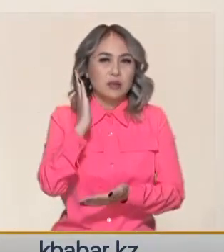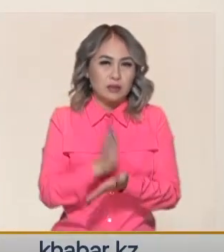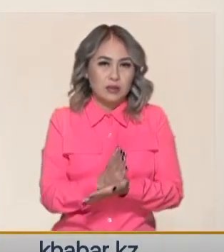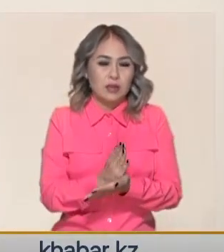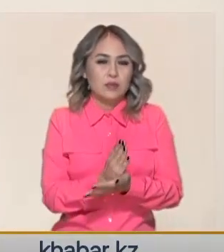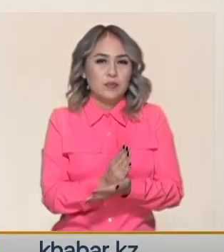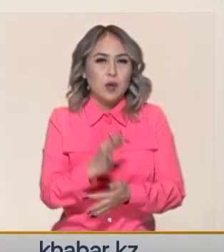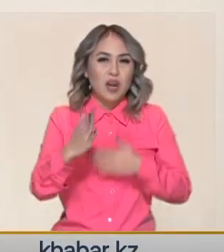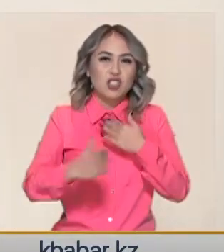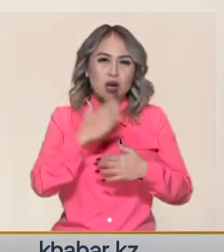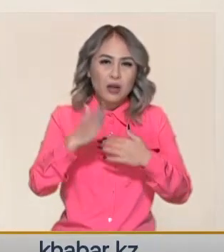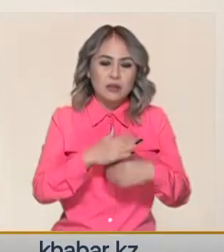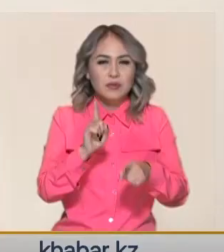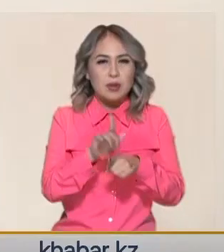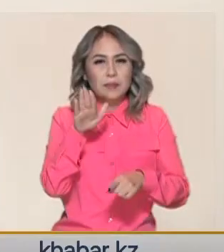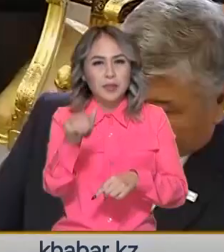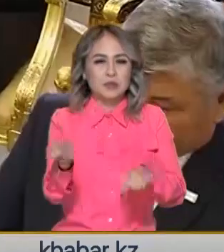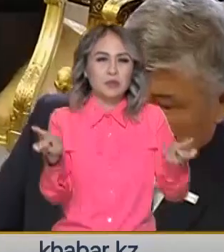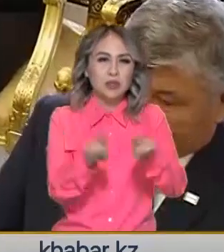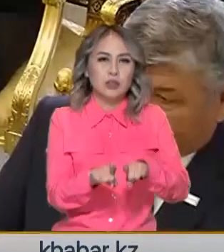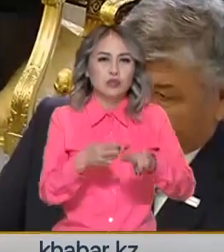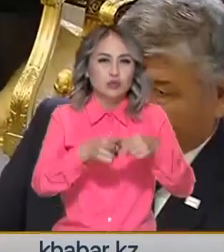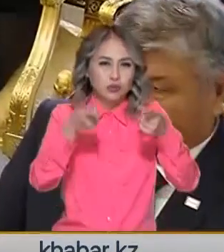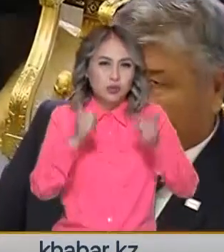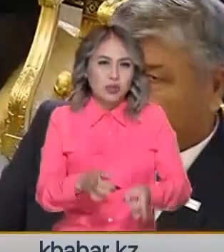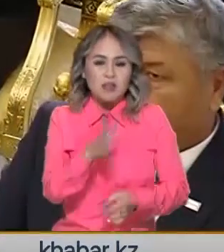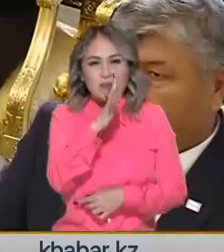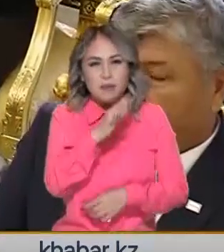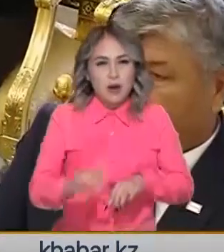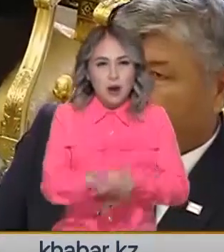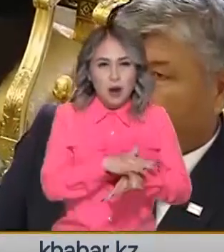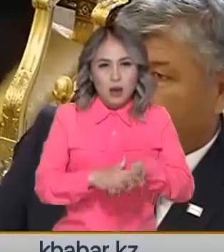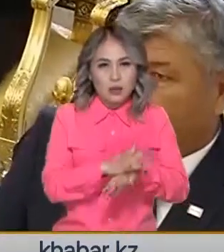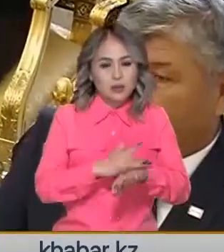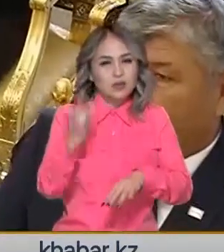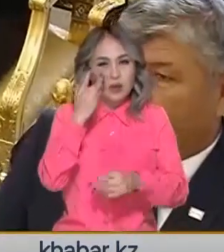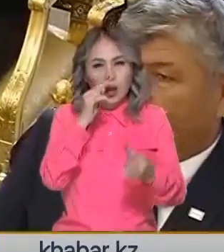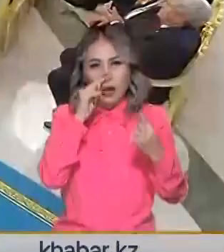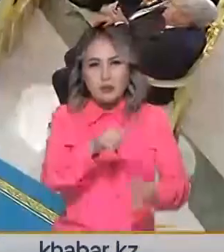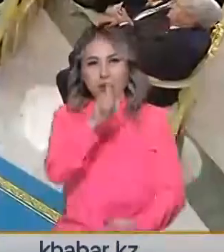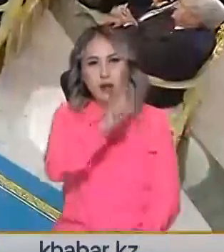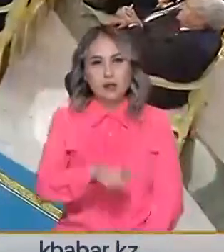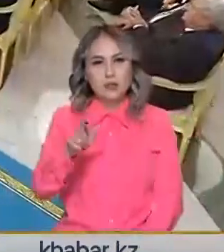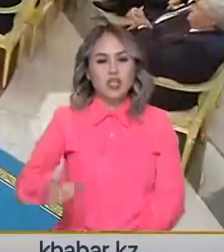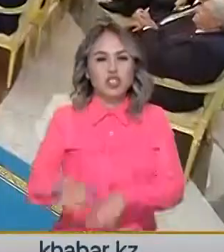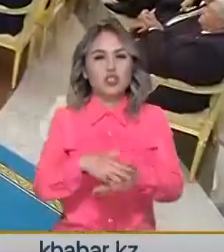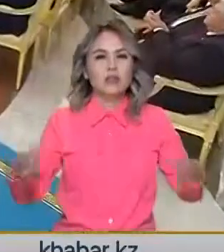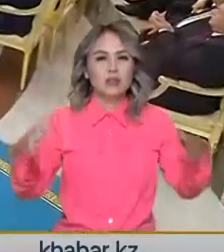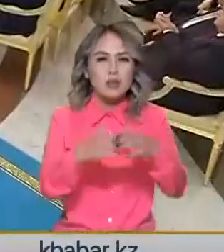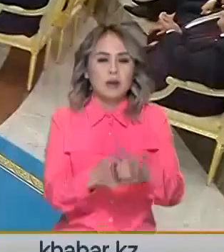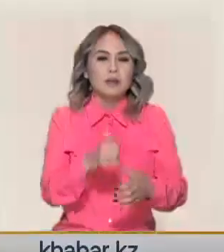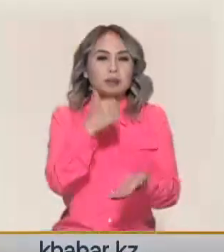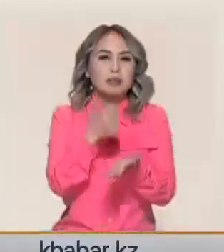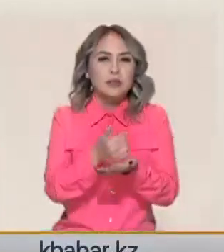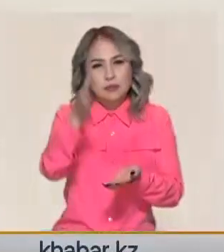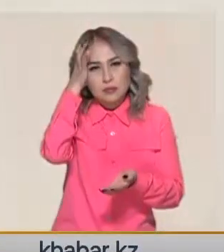Бірақ жазадан жалтарып жүгенсіз кеткендер шын мәнінде халық пен ел мүддесіне қарсы адамдар. Жиында мемлекет басшысы ел